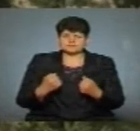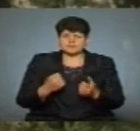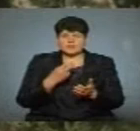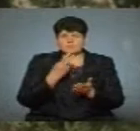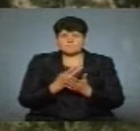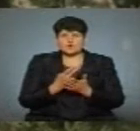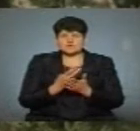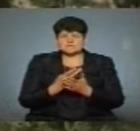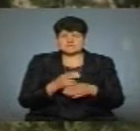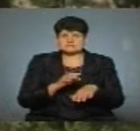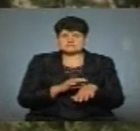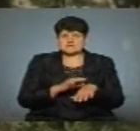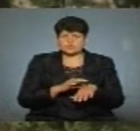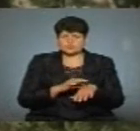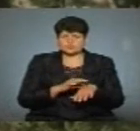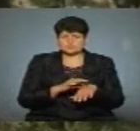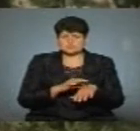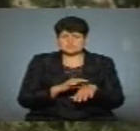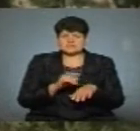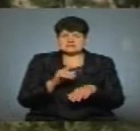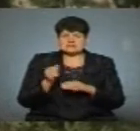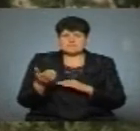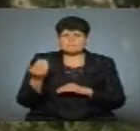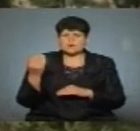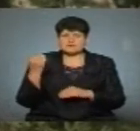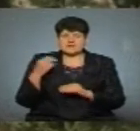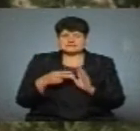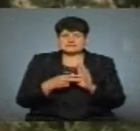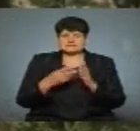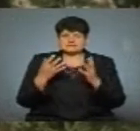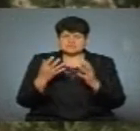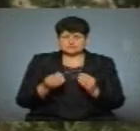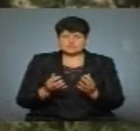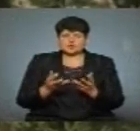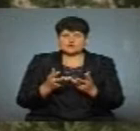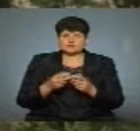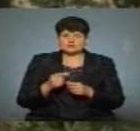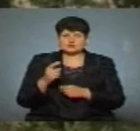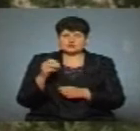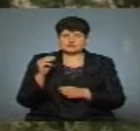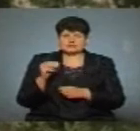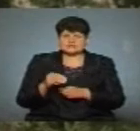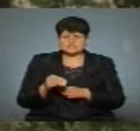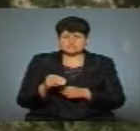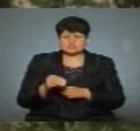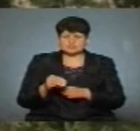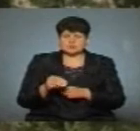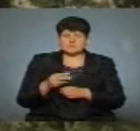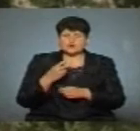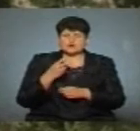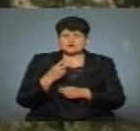показник захворюваності за попередні 7 днів з розрахунку на 100 тисяч,